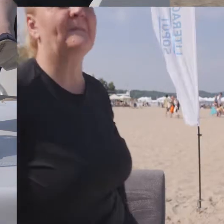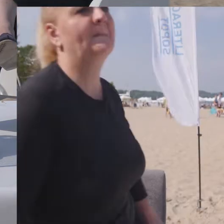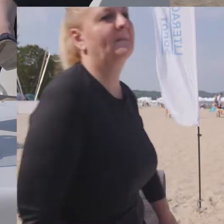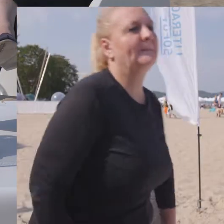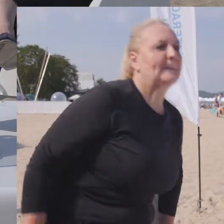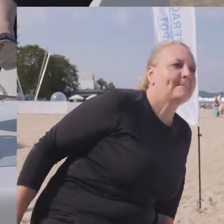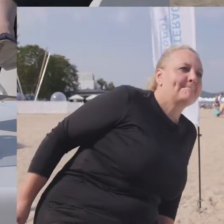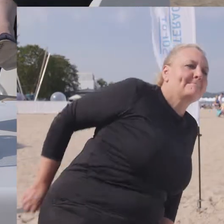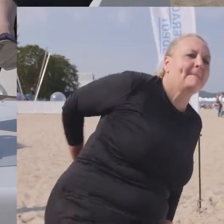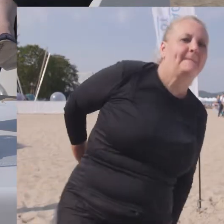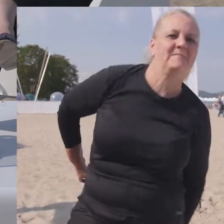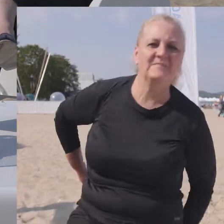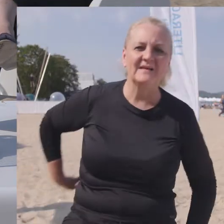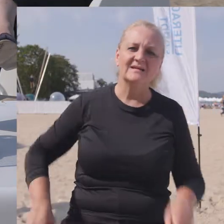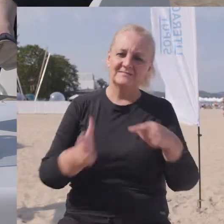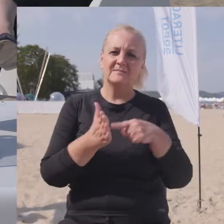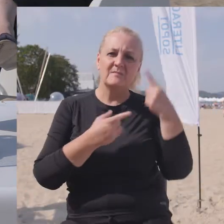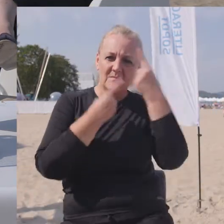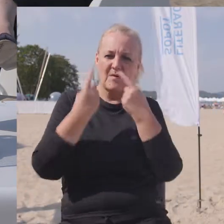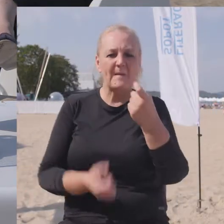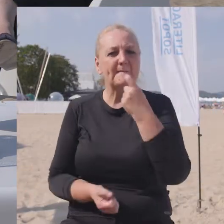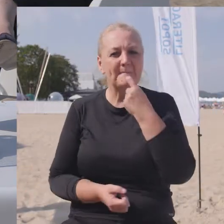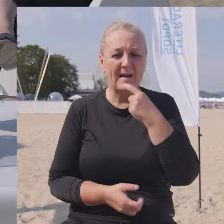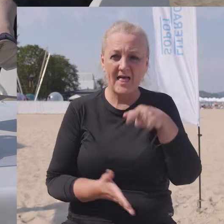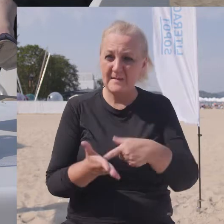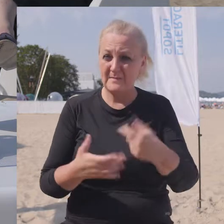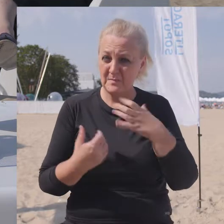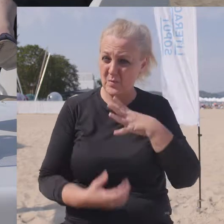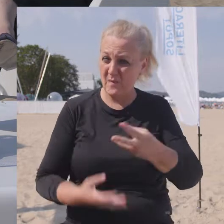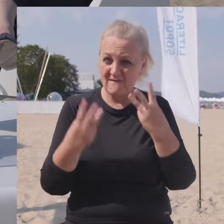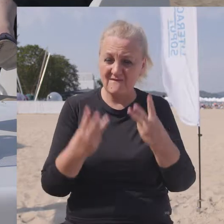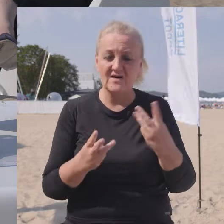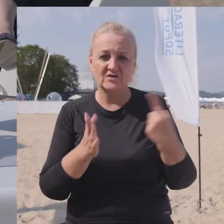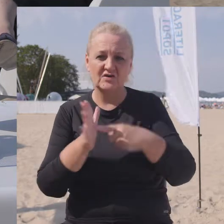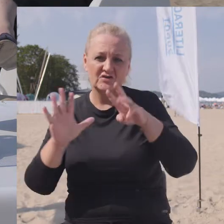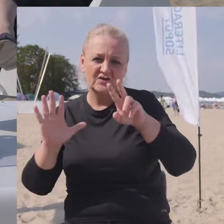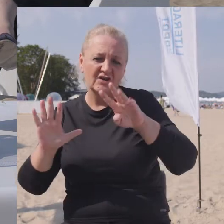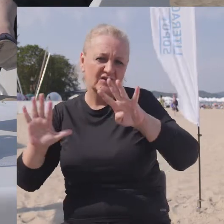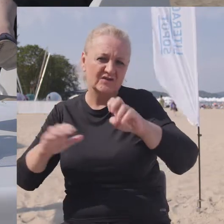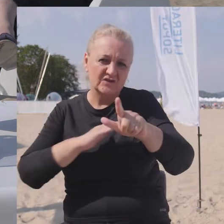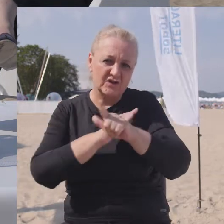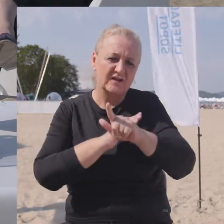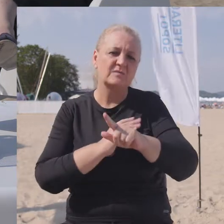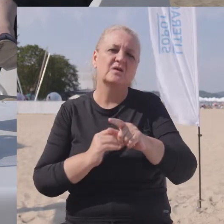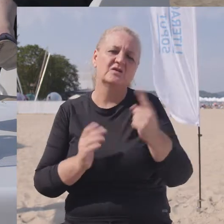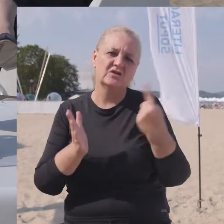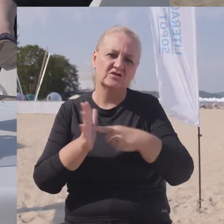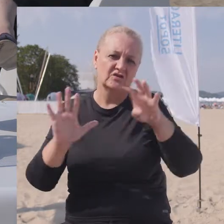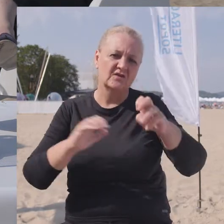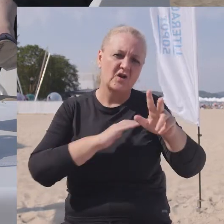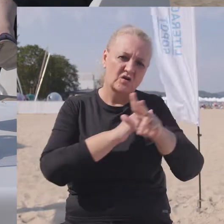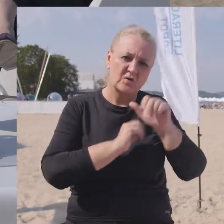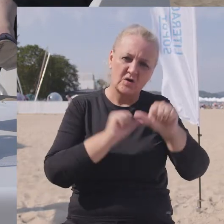pomyślimy sobie, jak plastik ważny był w latach 70., a na pewno 80., mówię na pewno, bo to akurat ja już mogę